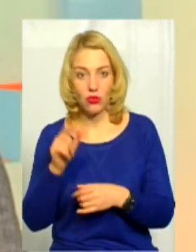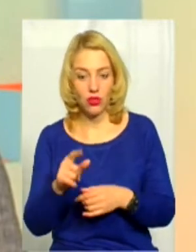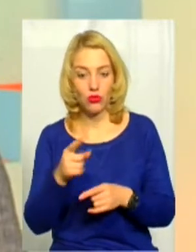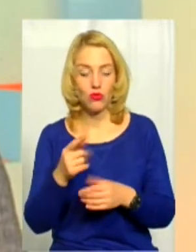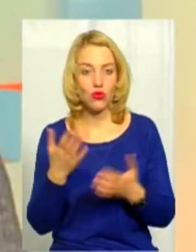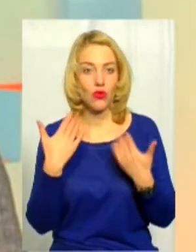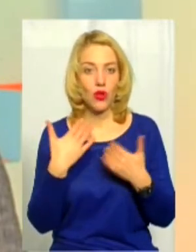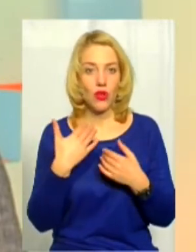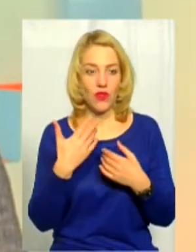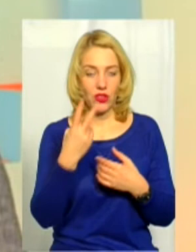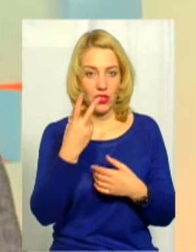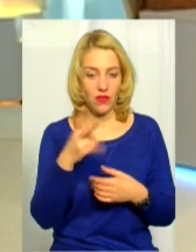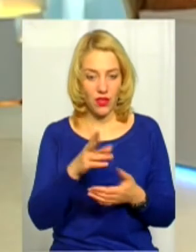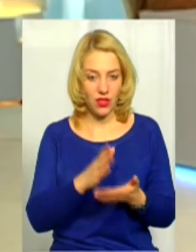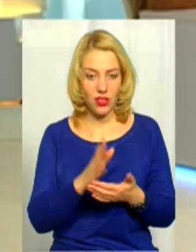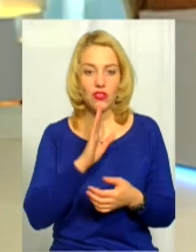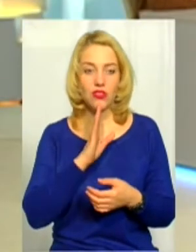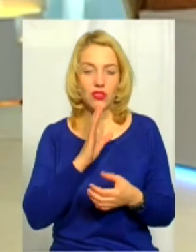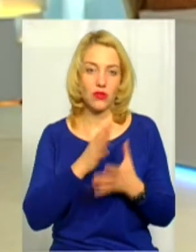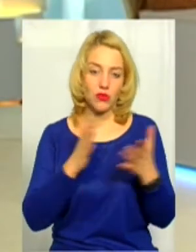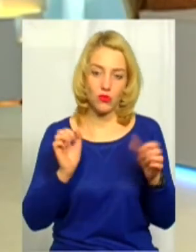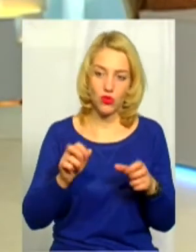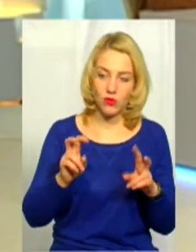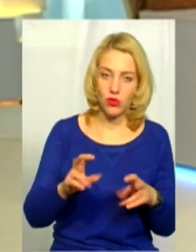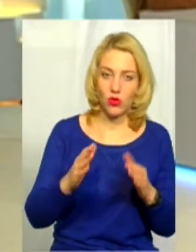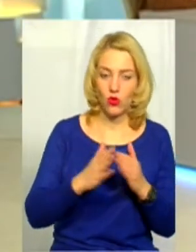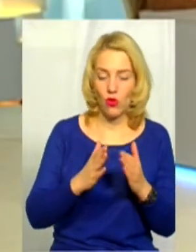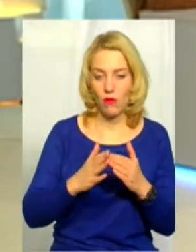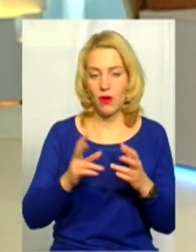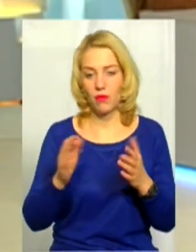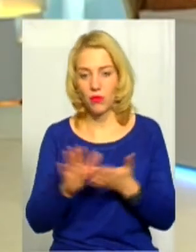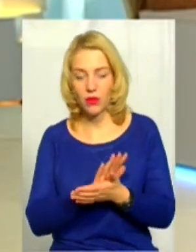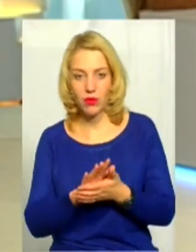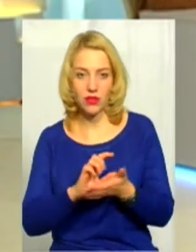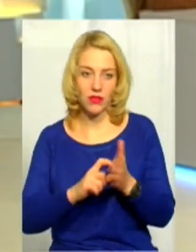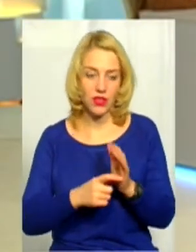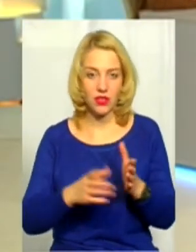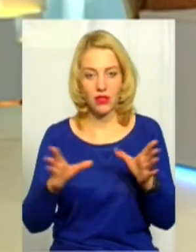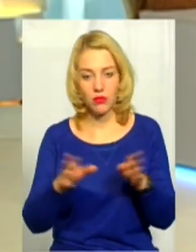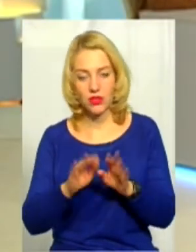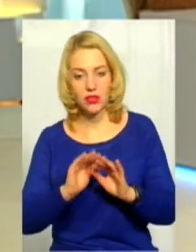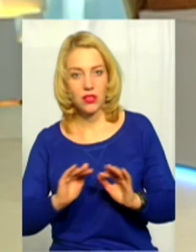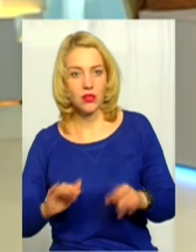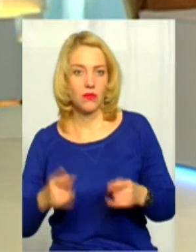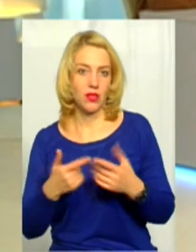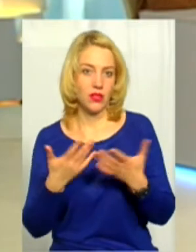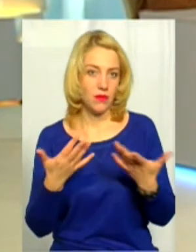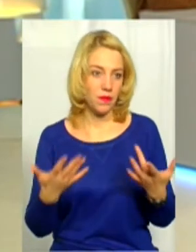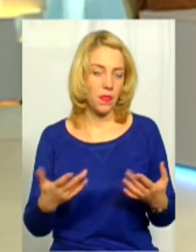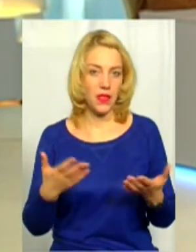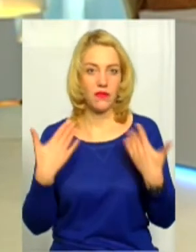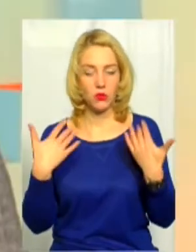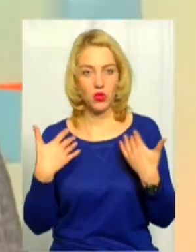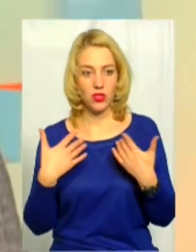вихідних, особливо для жінки. Вона може більше поспілкуватися з дітьми, з сім'єю, поприбирати в квартирі, там провести якийсь